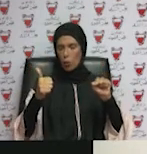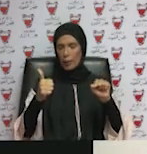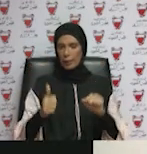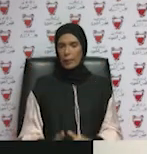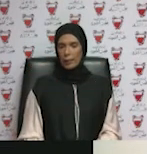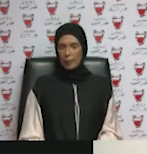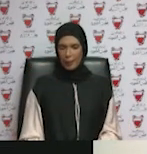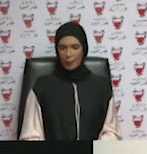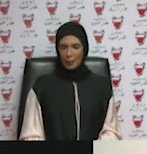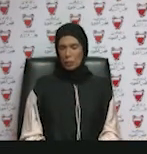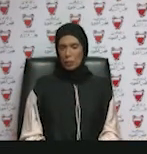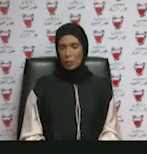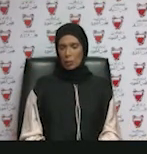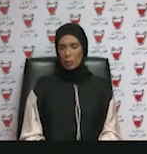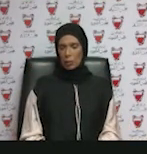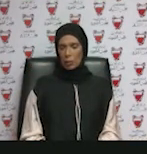ما تحتاجون أكثر أظن.